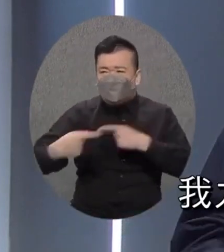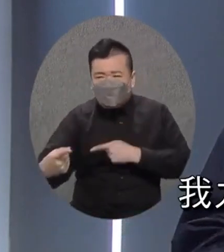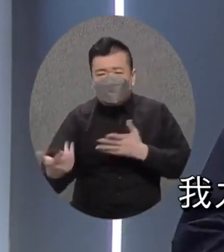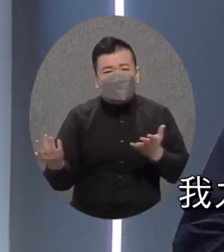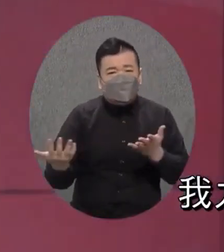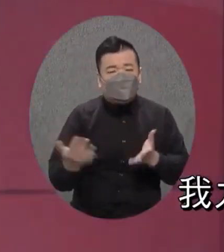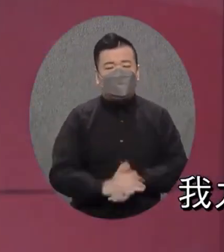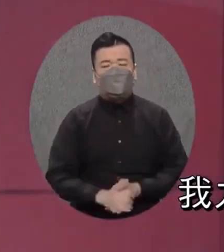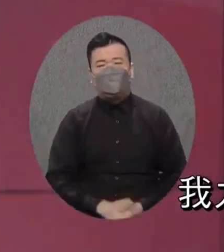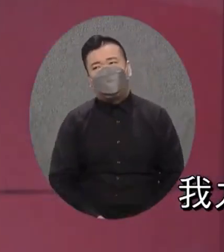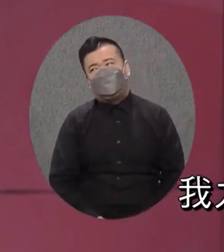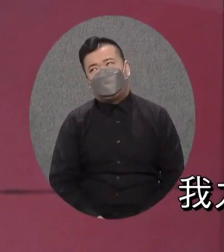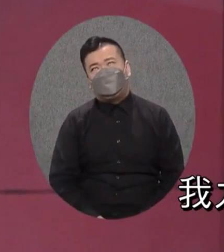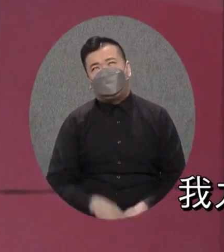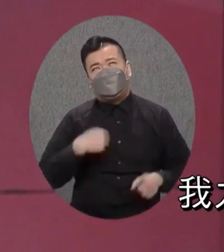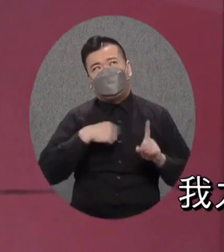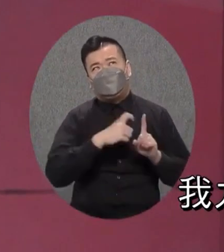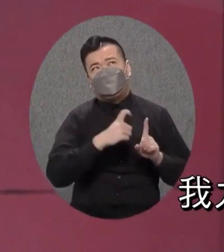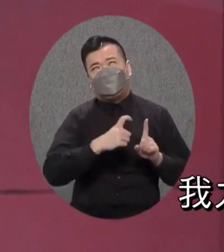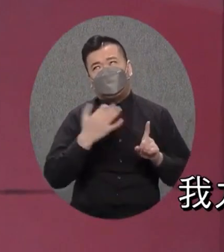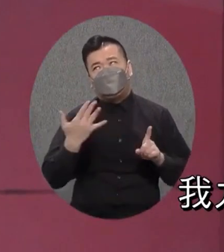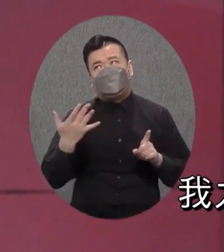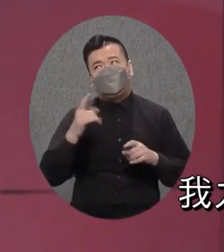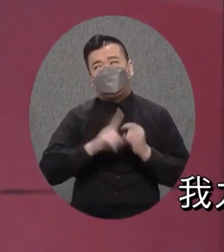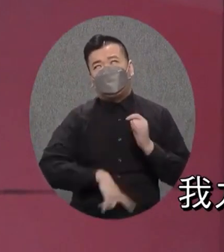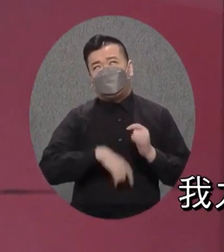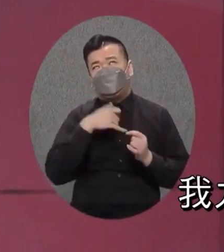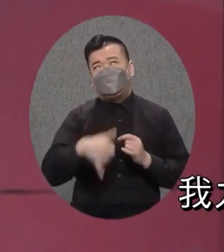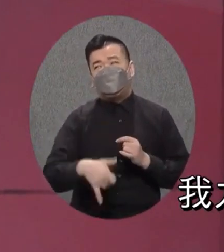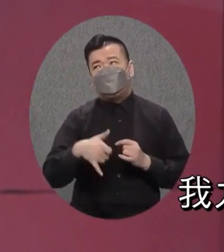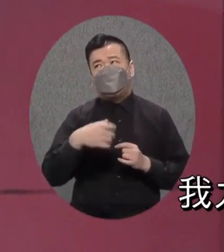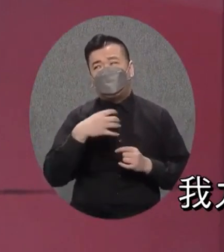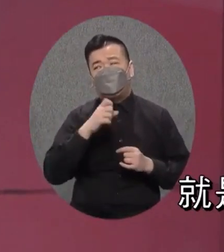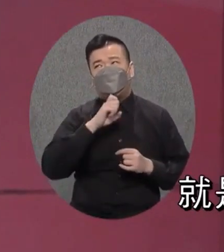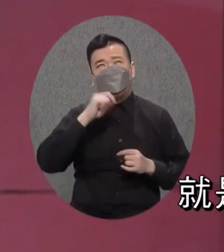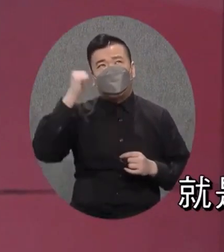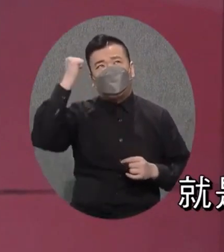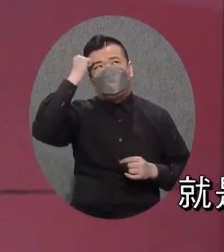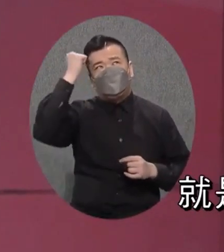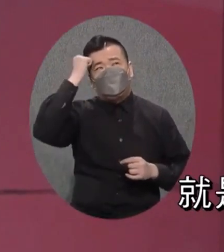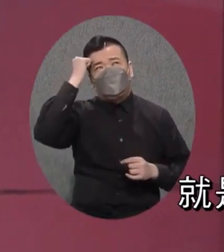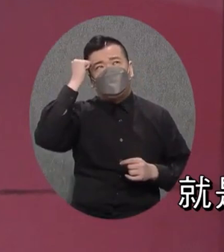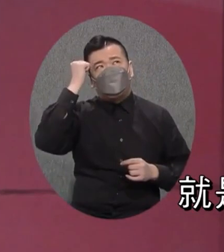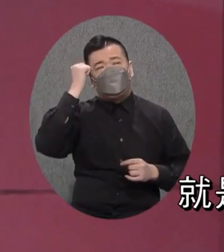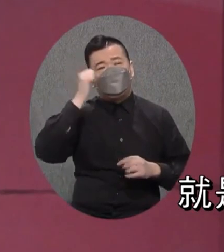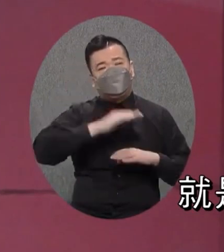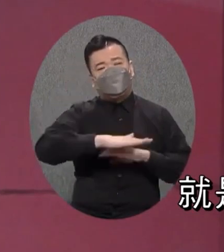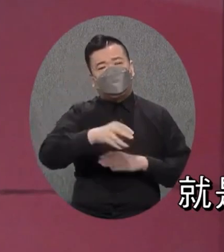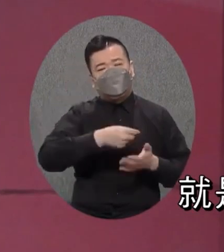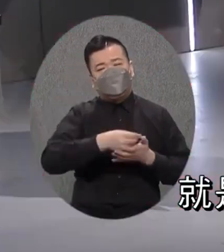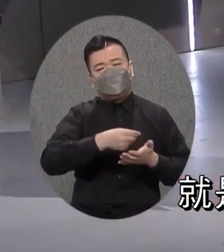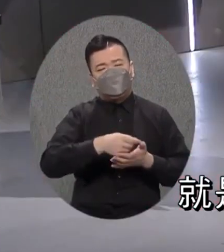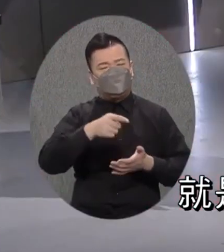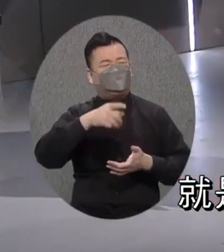在我九十年代尾回來的時候，會有一個難題的，就是版畫 old